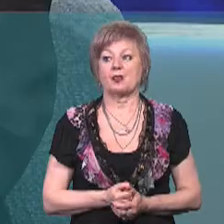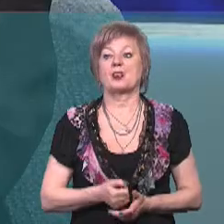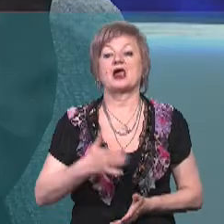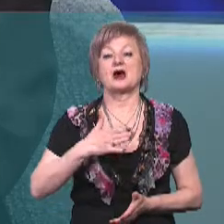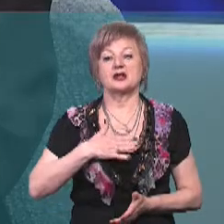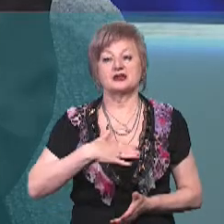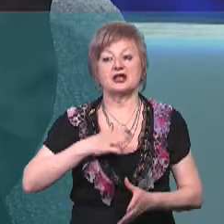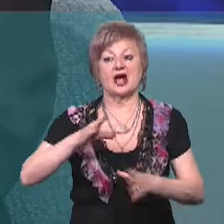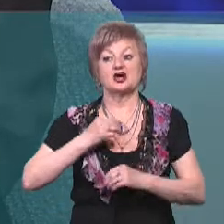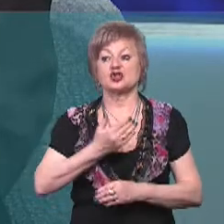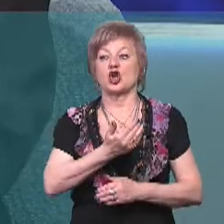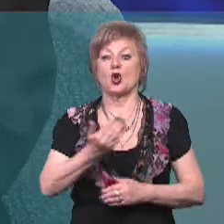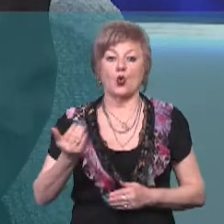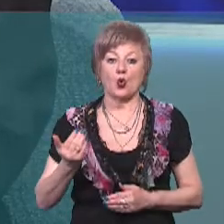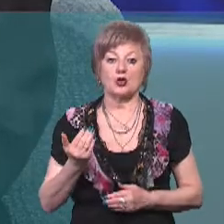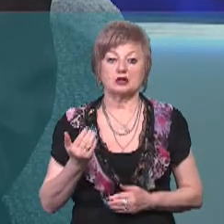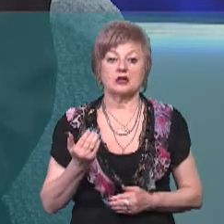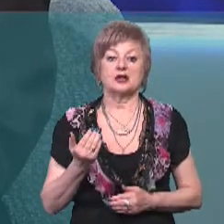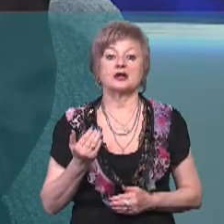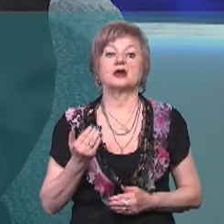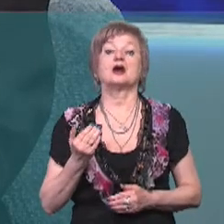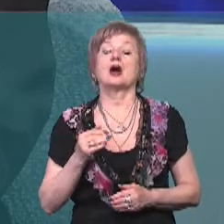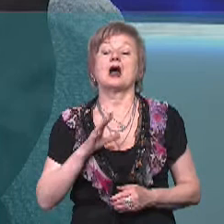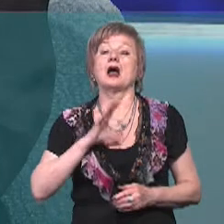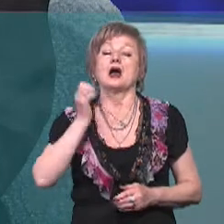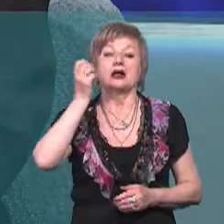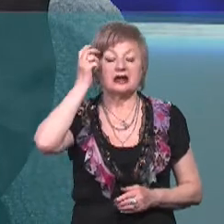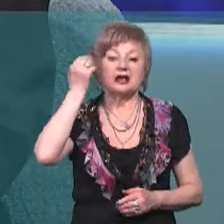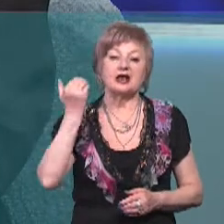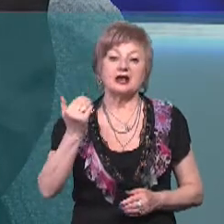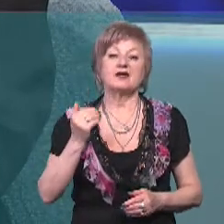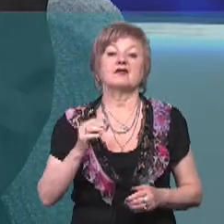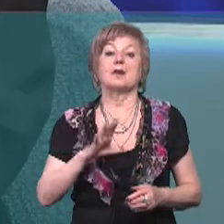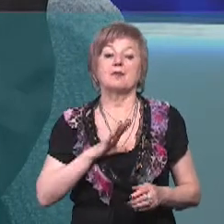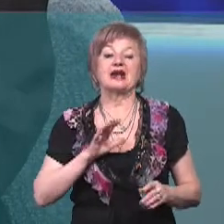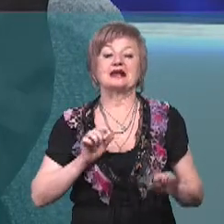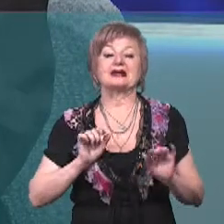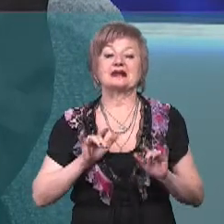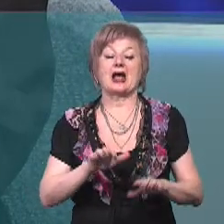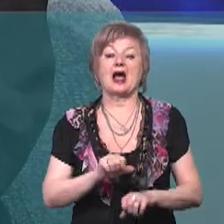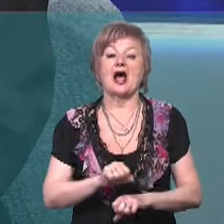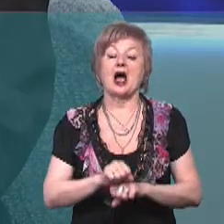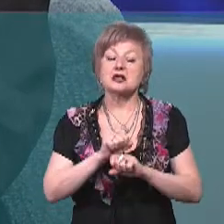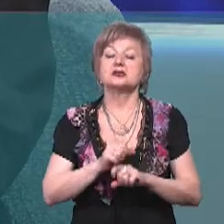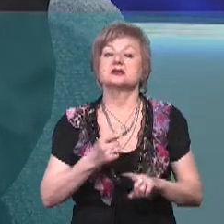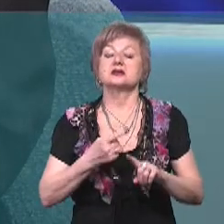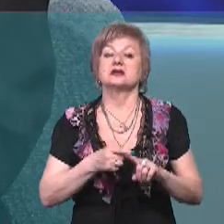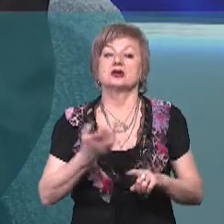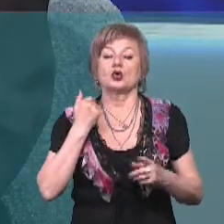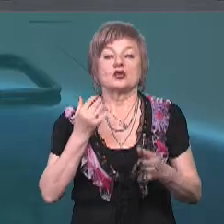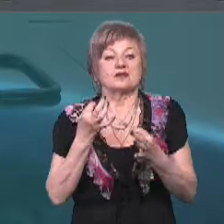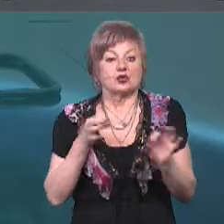Наші колеги із телеканалу UA «Перший» були на акції щодо звільнення військовополонених та політв'язнів у